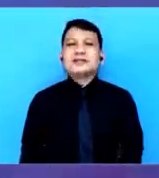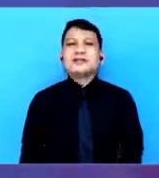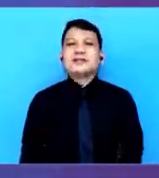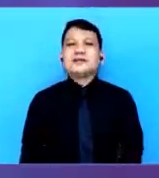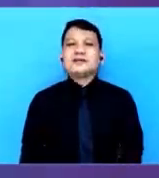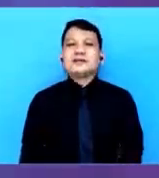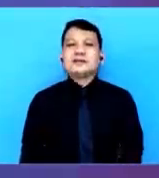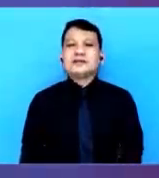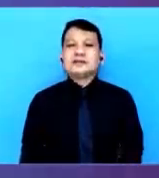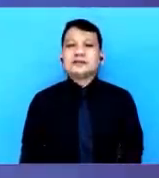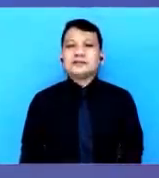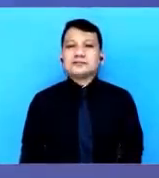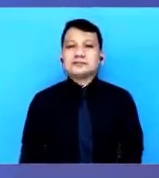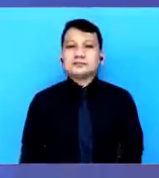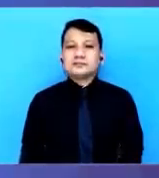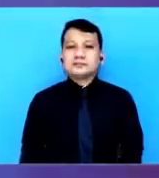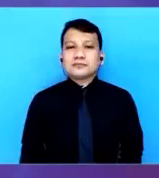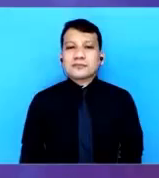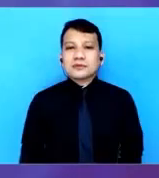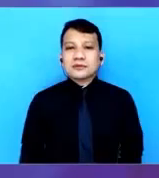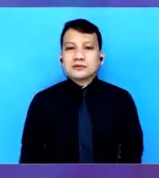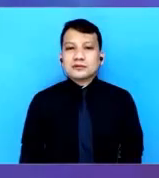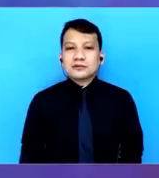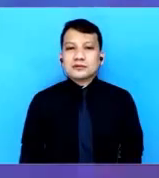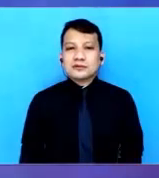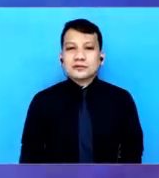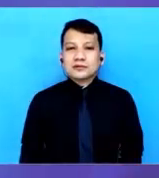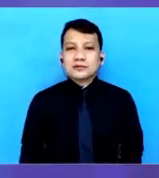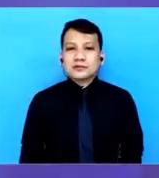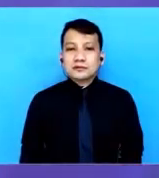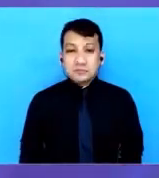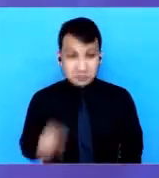Galing naman. Ikaw lang nagawa niya?